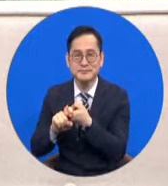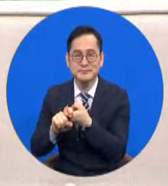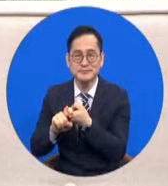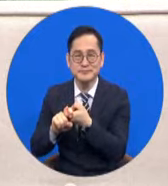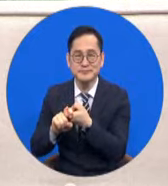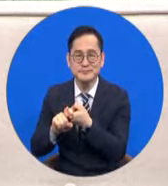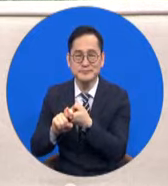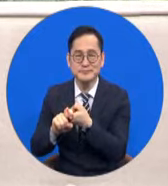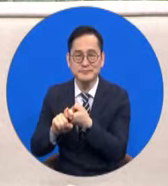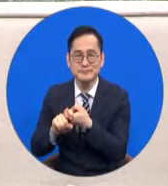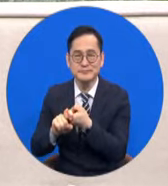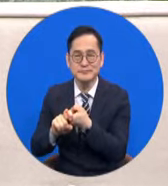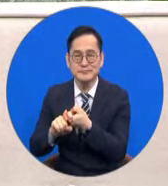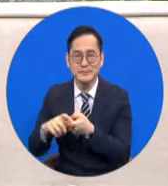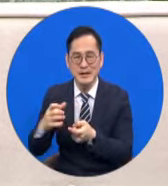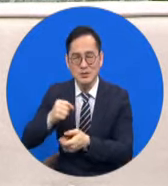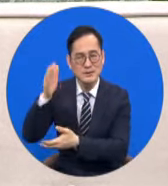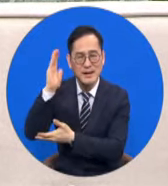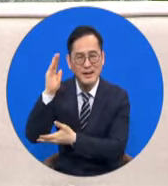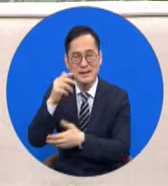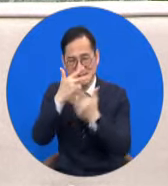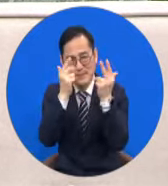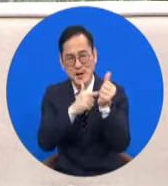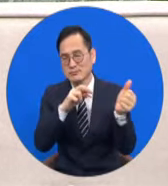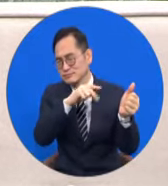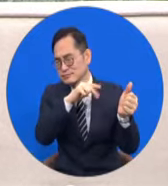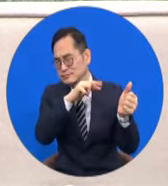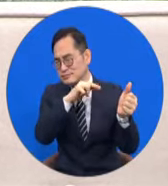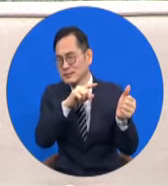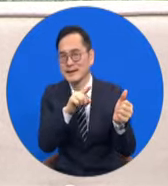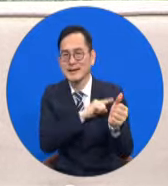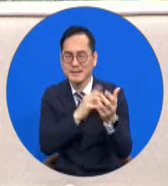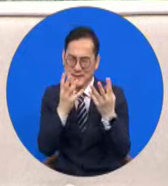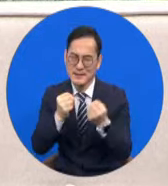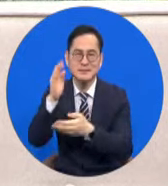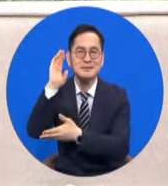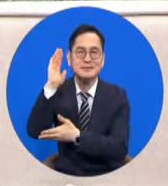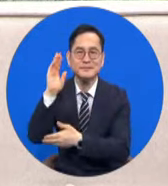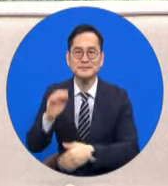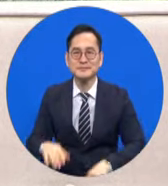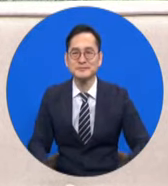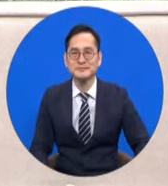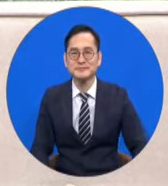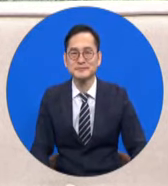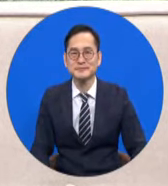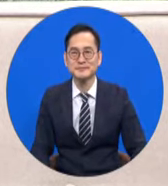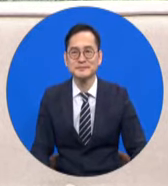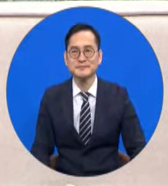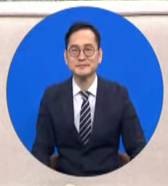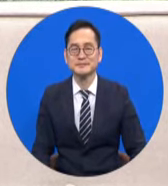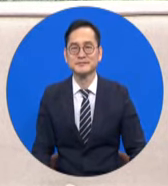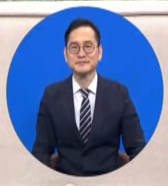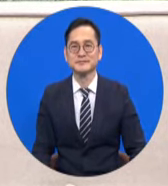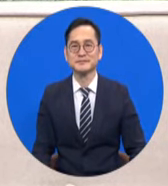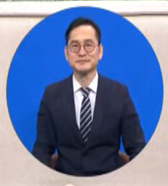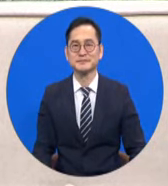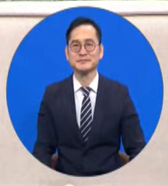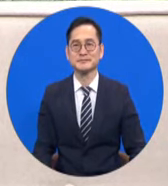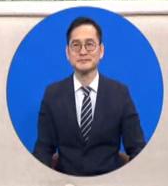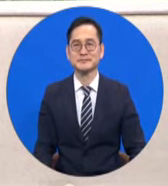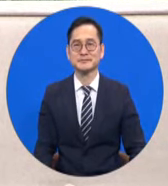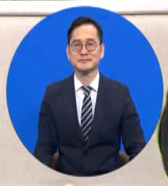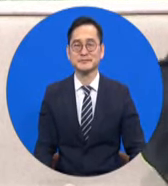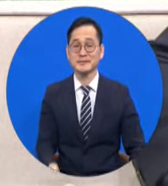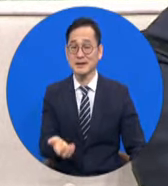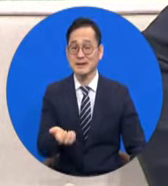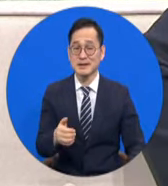대표 얘기였어요. 네. 그러다 보니까 사실 이게 격전지일 수밖에 없고. 왜 이렇게 사전투표, 본투표 둘 다 높나요? 실제로 보면은